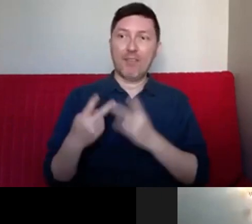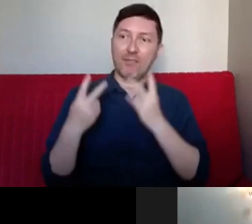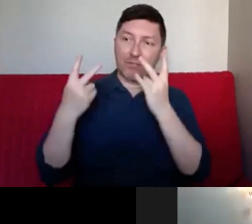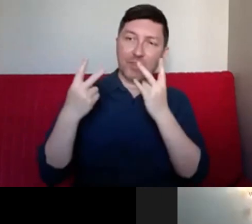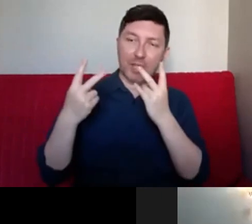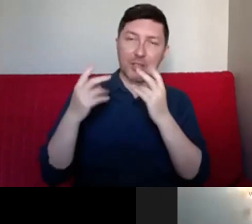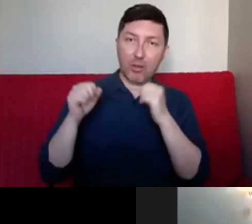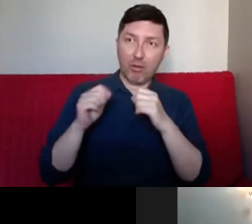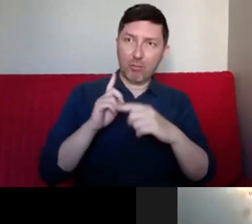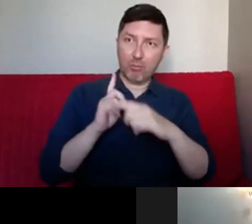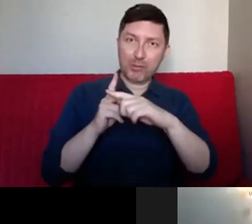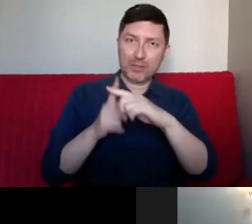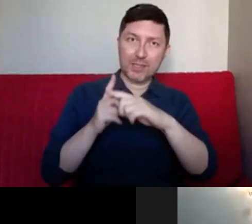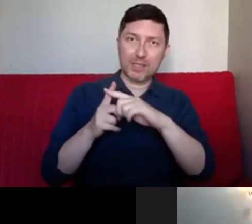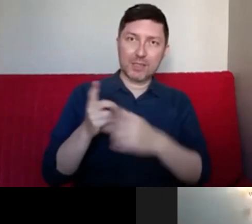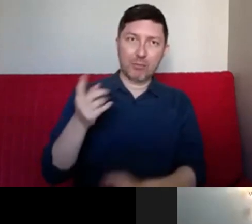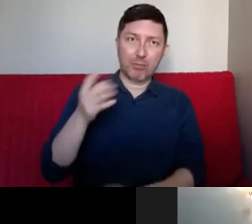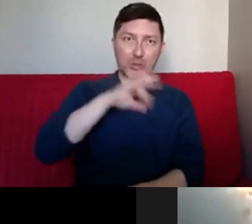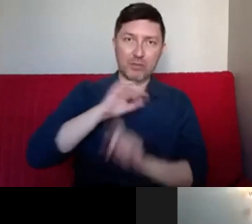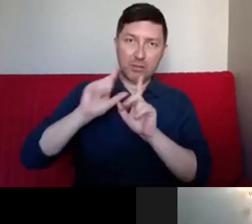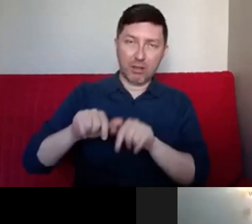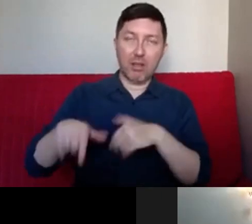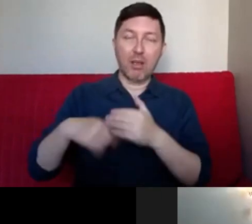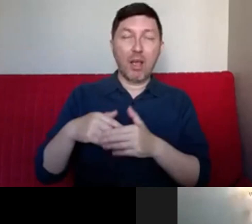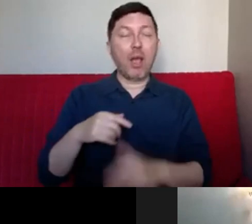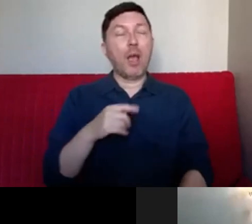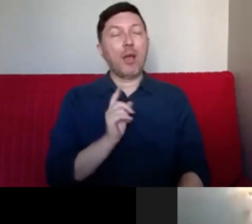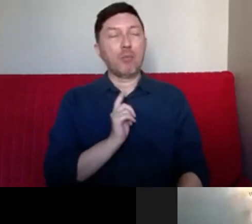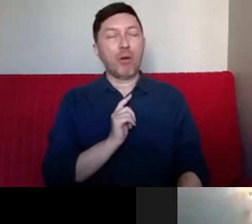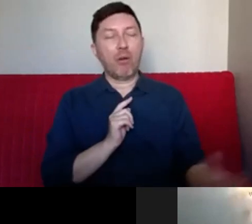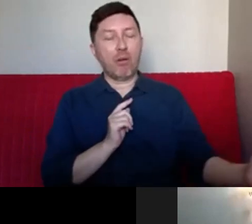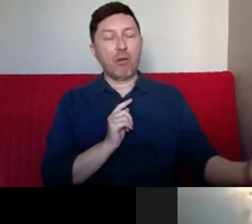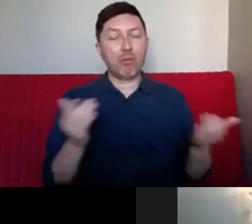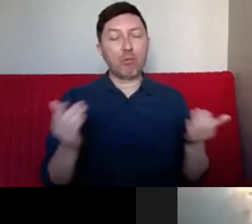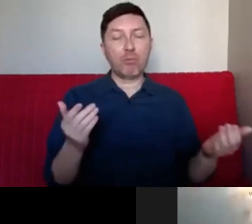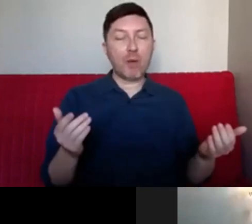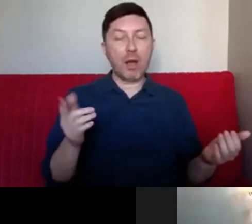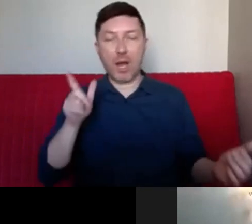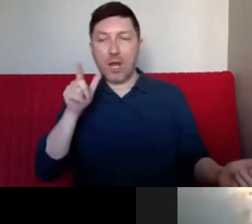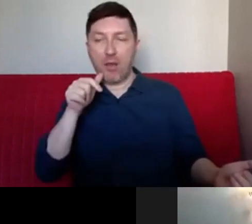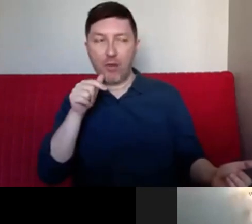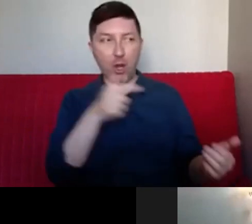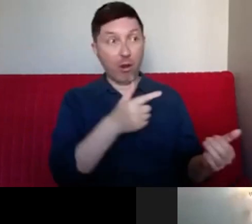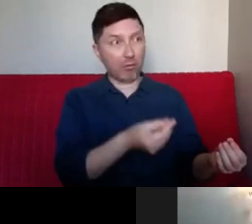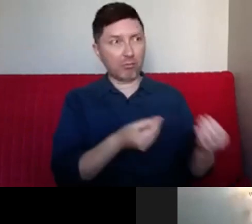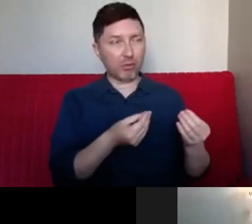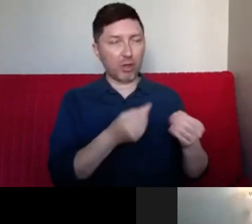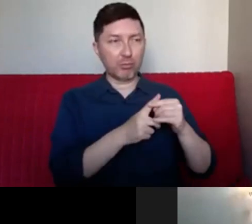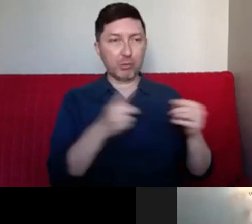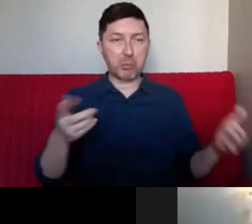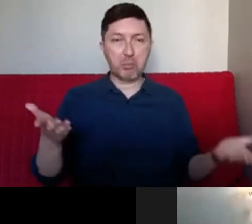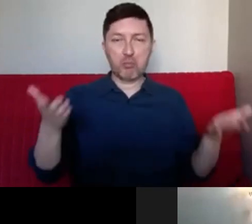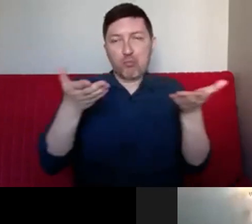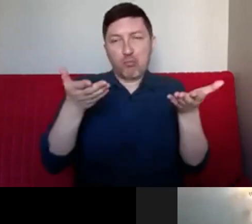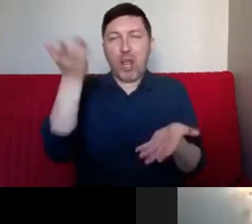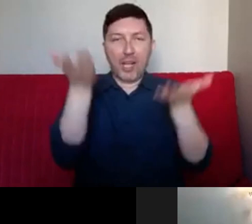qu'il y a de la plus-value, ils peuvent faire l'effort de dire, en vue de ce que tu apportes à la société, on trouvera le moyen de pouvoir continuer à avancer